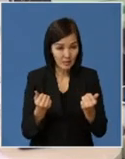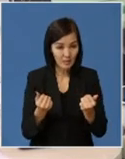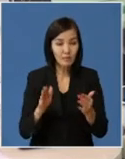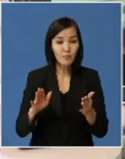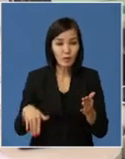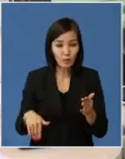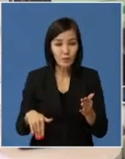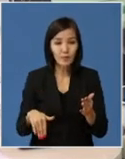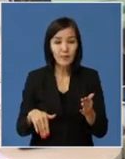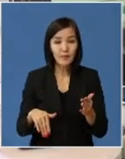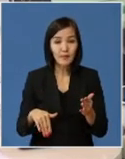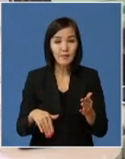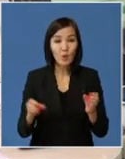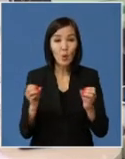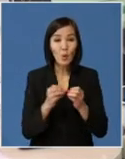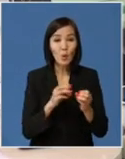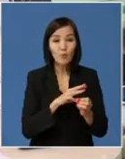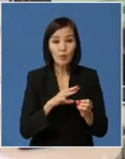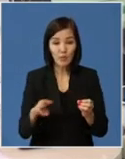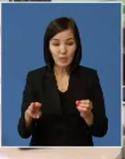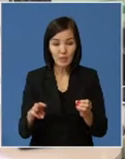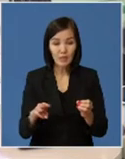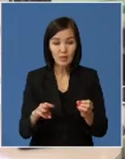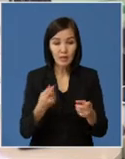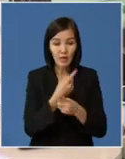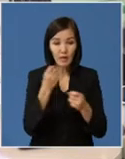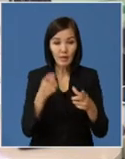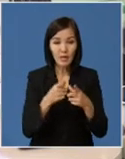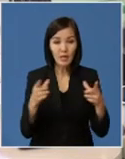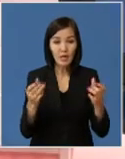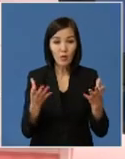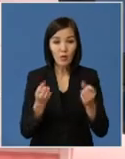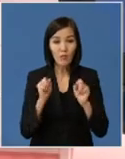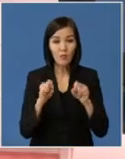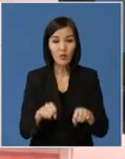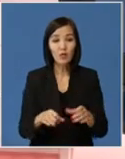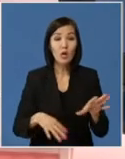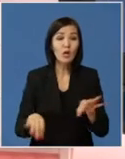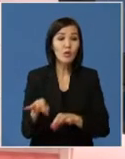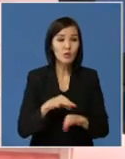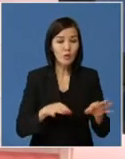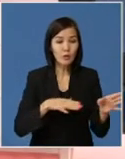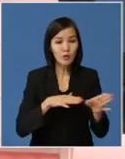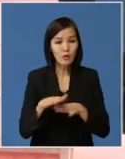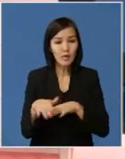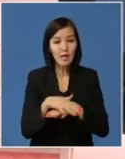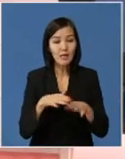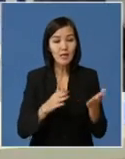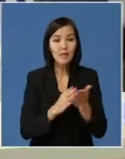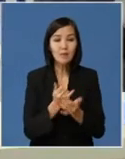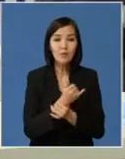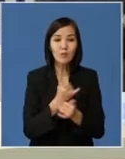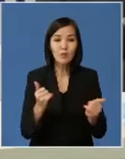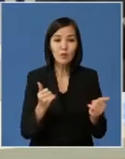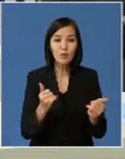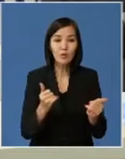күттірмей, 10 минуттың ішінде сізге ақпаратты шығарып береді, анықтама қағазын. Жоба жүзеге асқалы халыққа қызмет көрсету